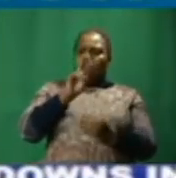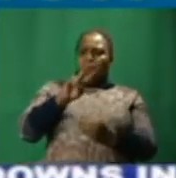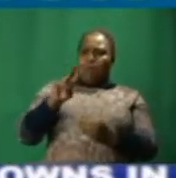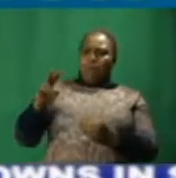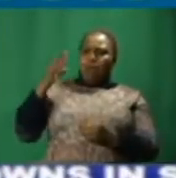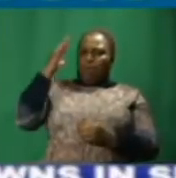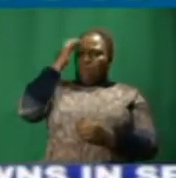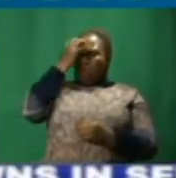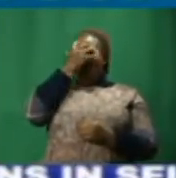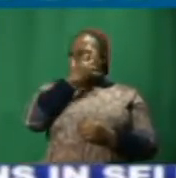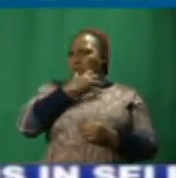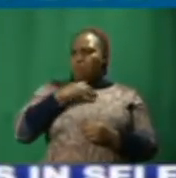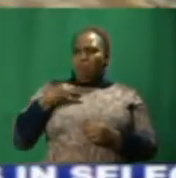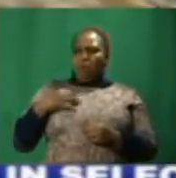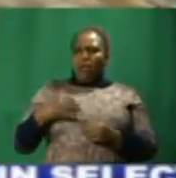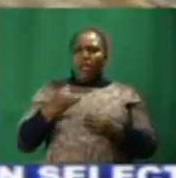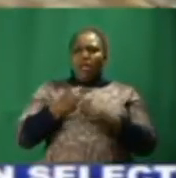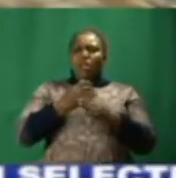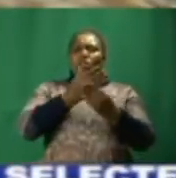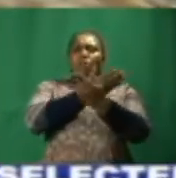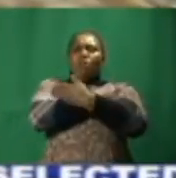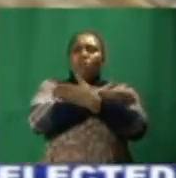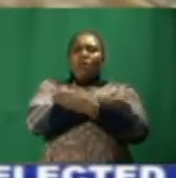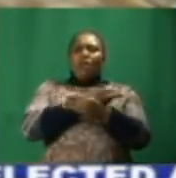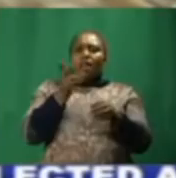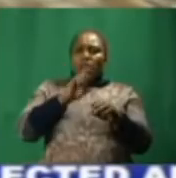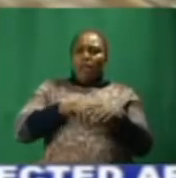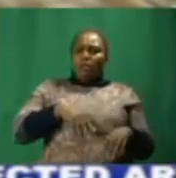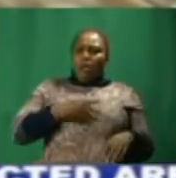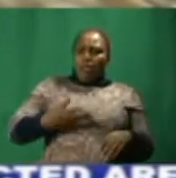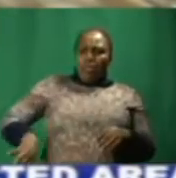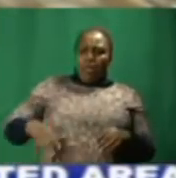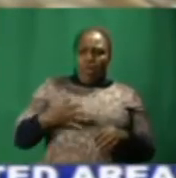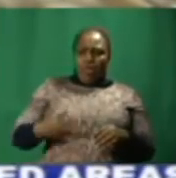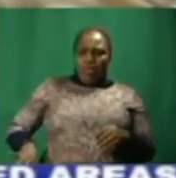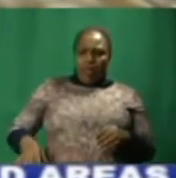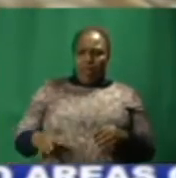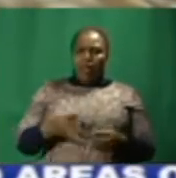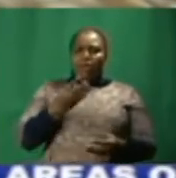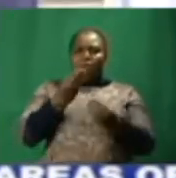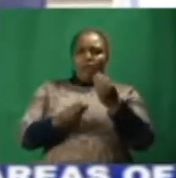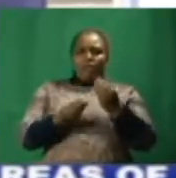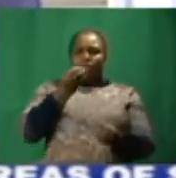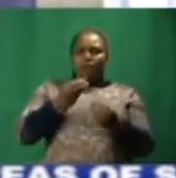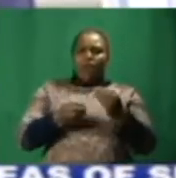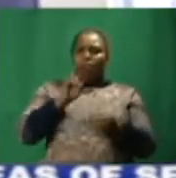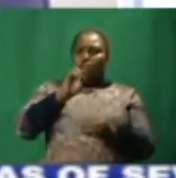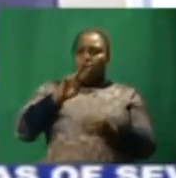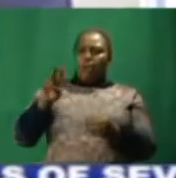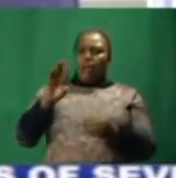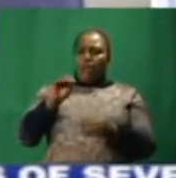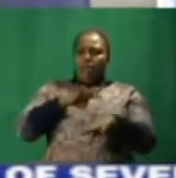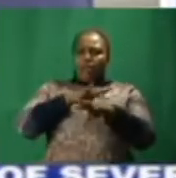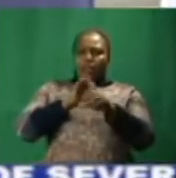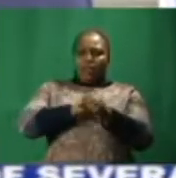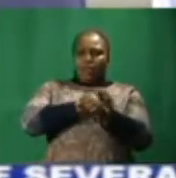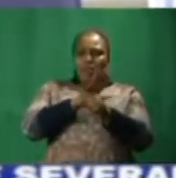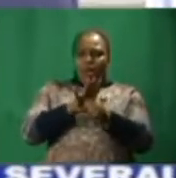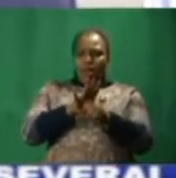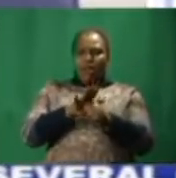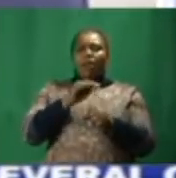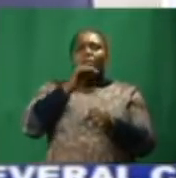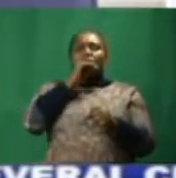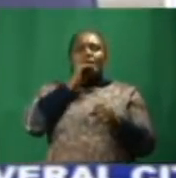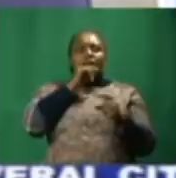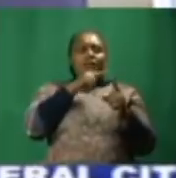kucubuka emtimbeni baphinze baphathwa nangumsheko. Lapha eSwatini bamphana labatfolakala nemkhuhlane i-COVID-19 kwanyalo bangemashumi